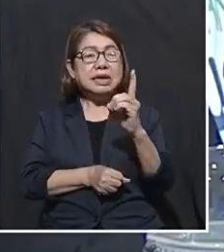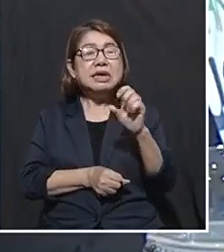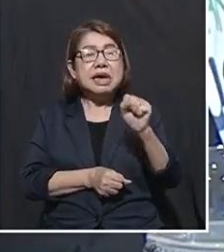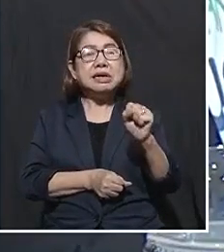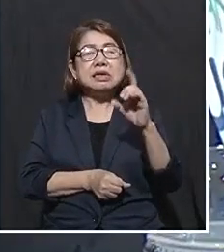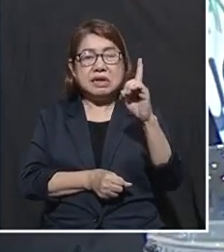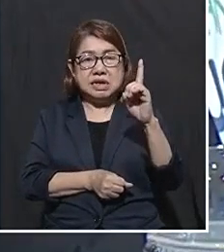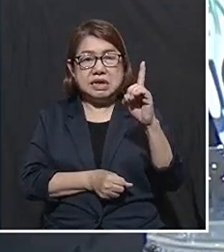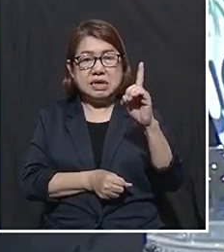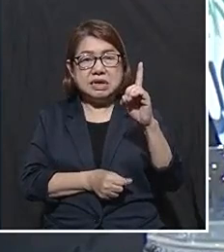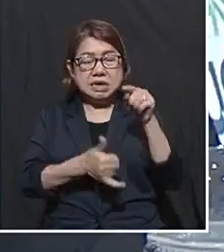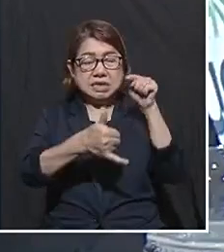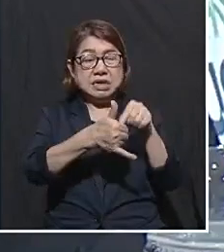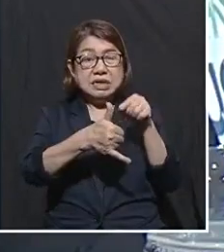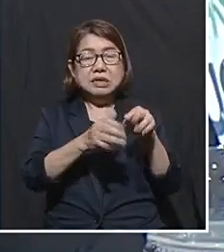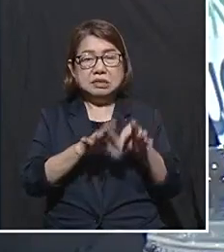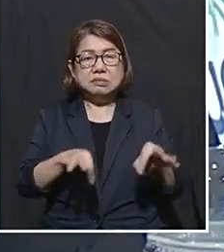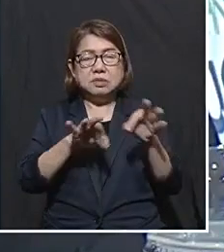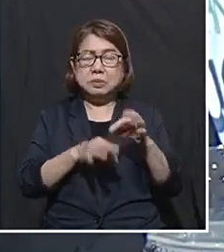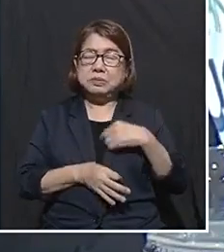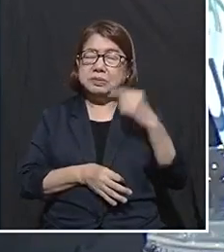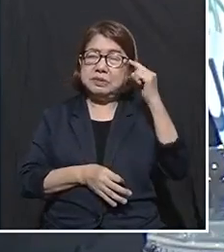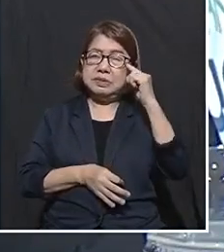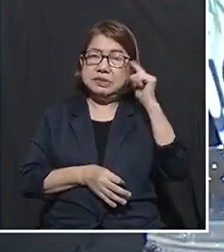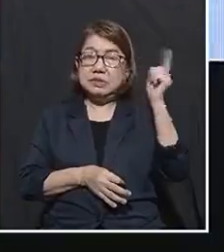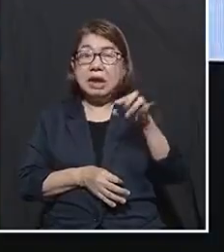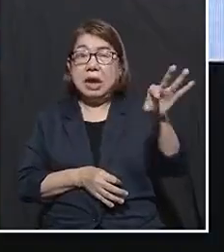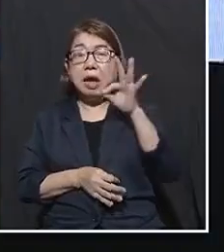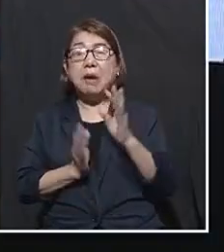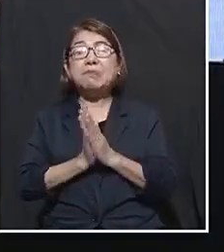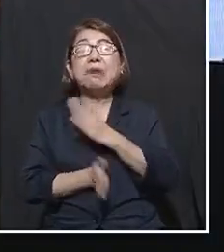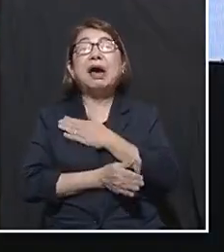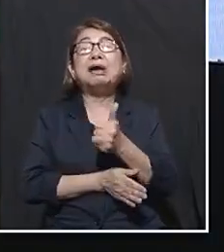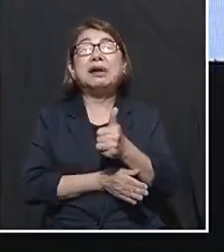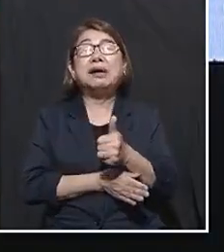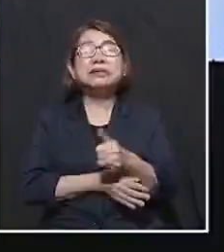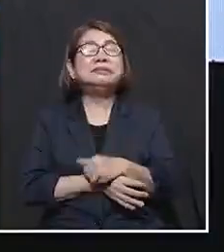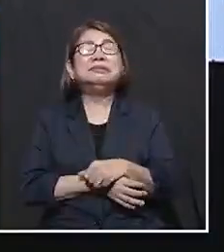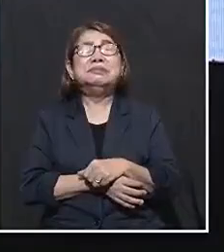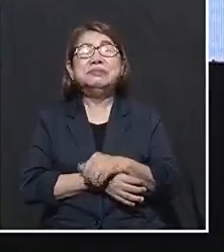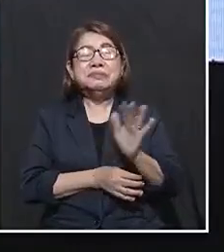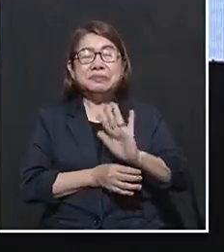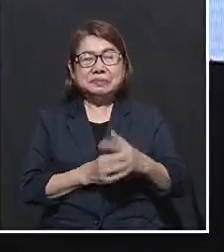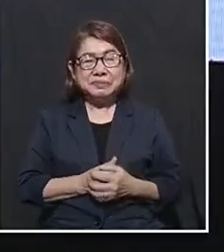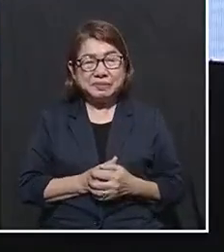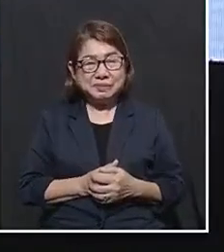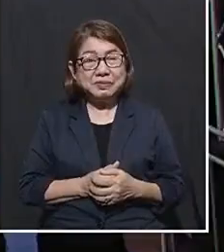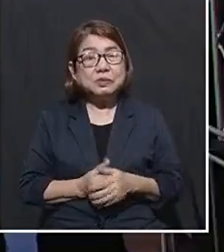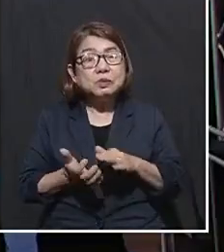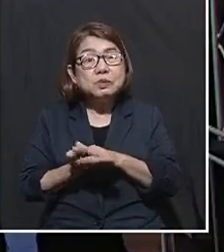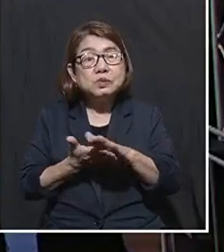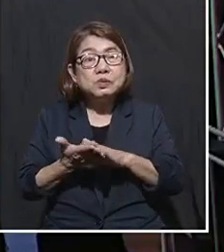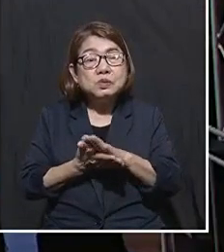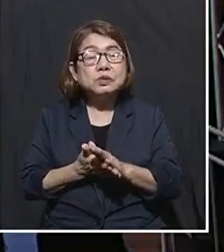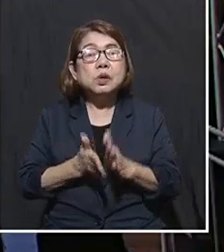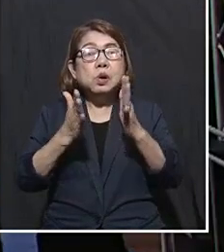สำคัญมากนะครับเมื่อกี้กำลังเรื่องเล็กเลยว่าเลือกพระมาดีไหมอันนี้ใหญ่เล่นนะครับ ขออนุญาตนิดนึงได้ไหมครับ